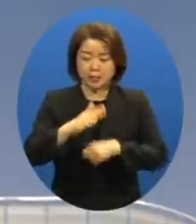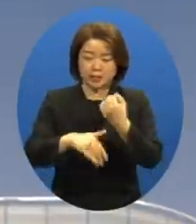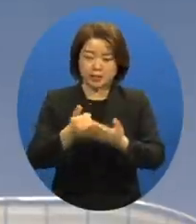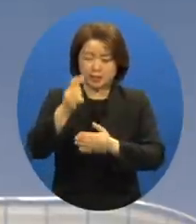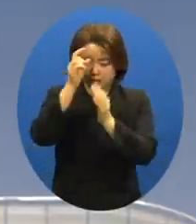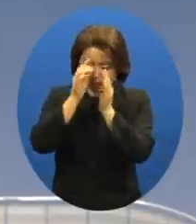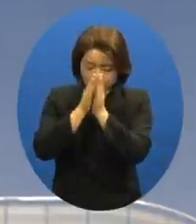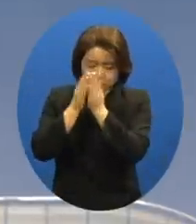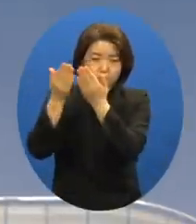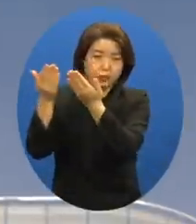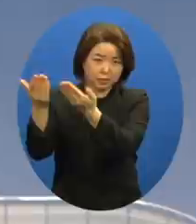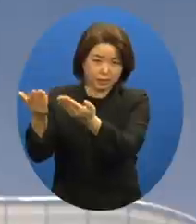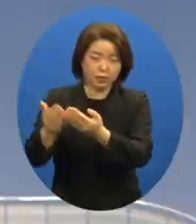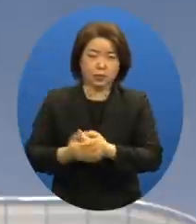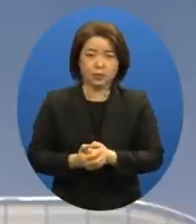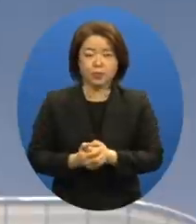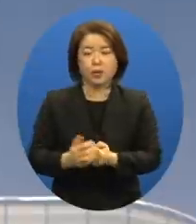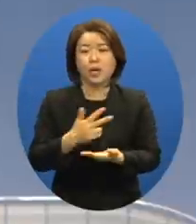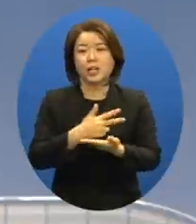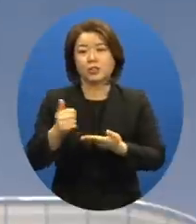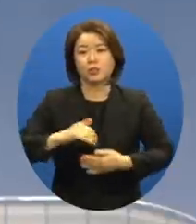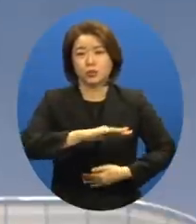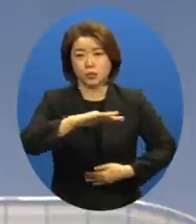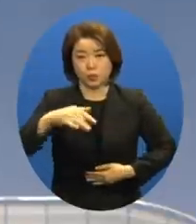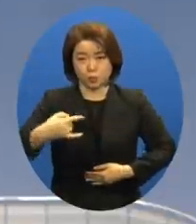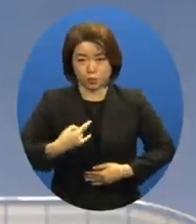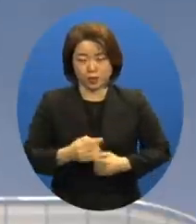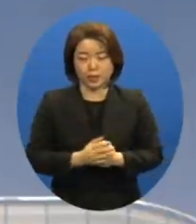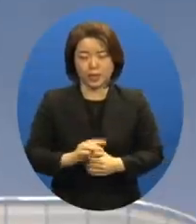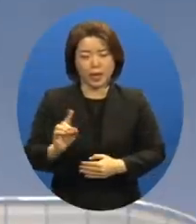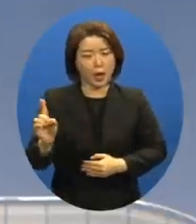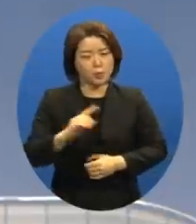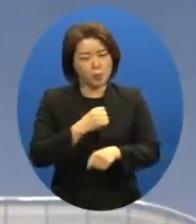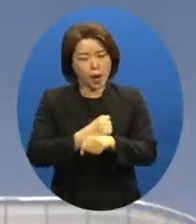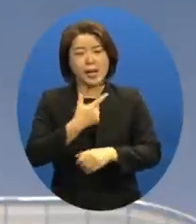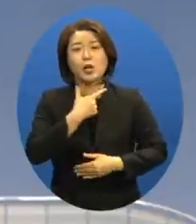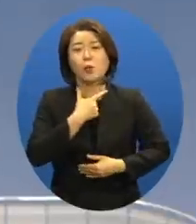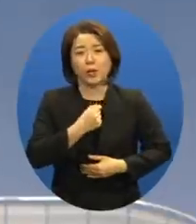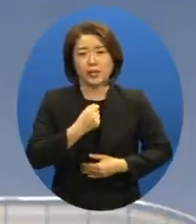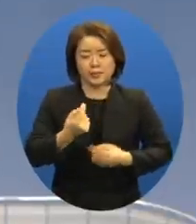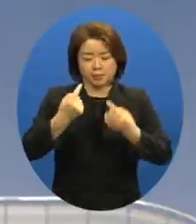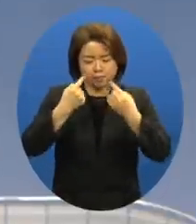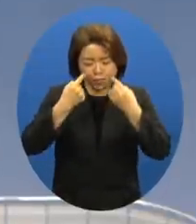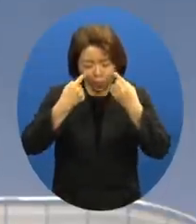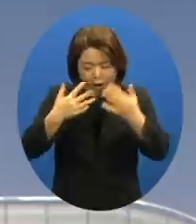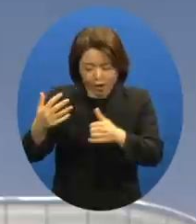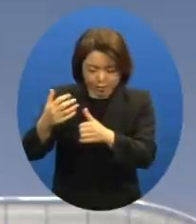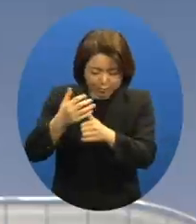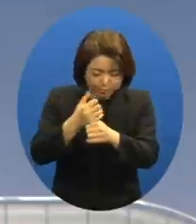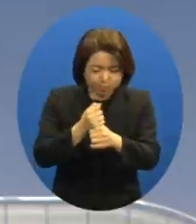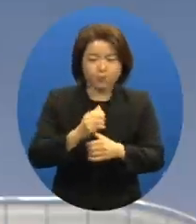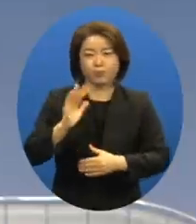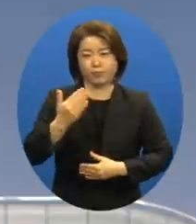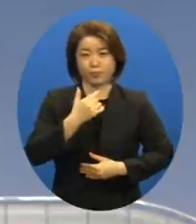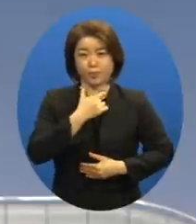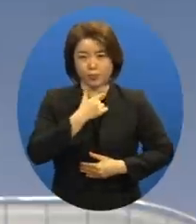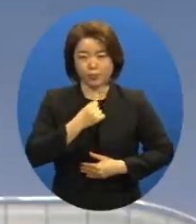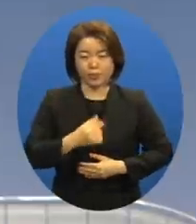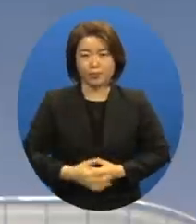그리고 주님께서 우리에게 뭘 하기를 원하시는 지를 정확하게 붙잡게 되기를 원합니다